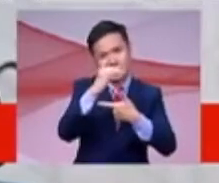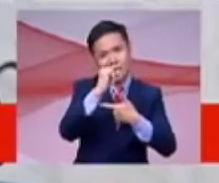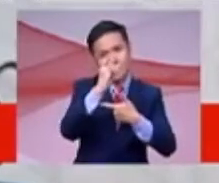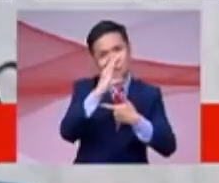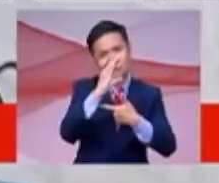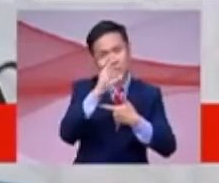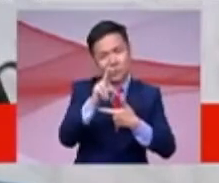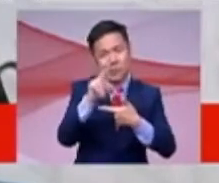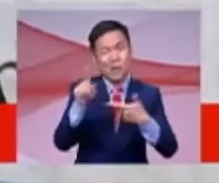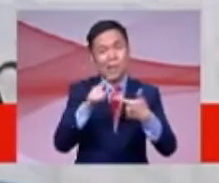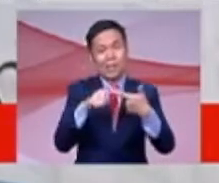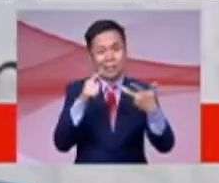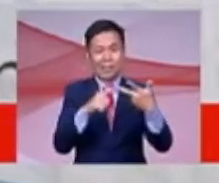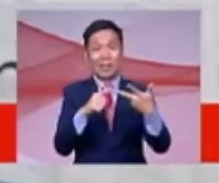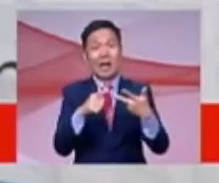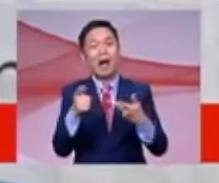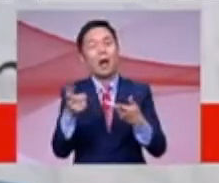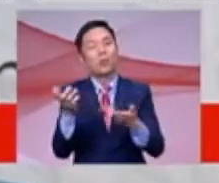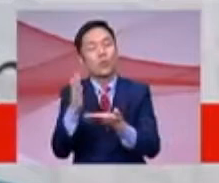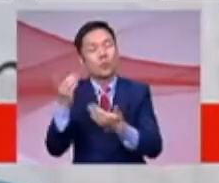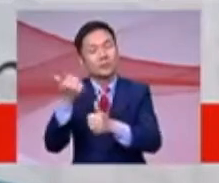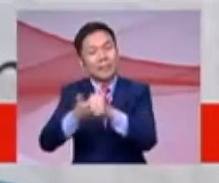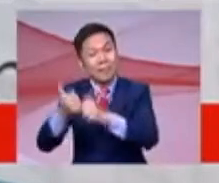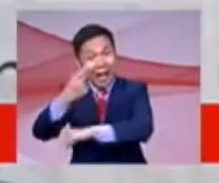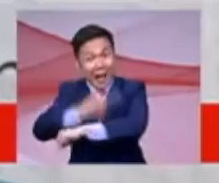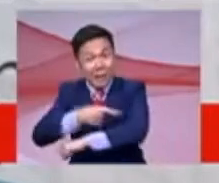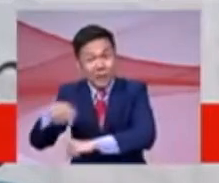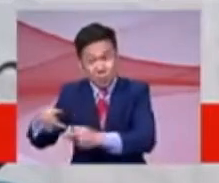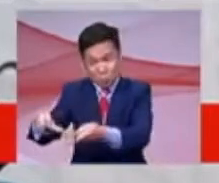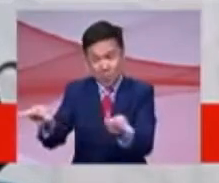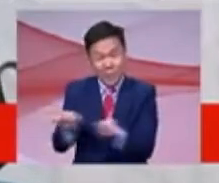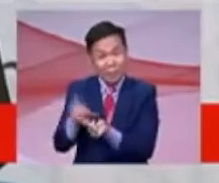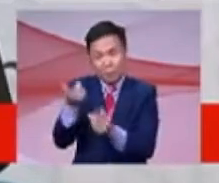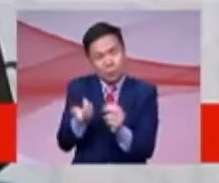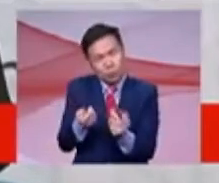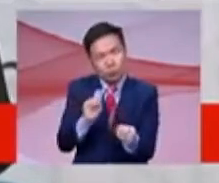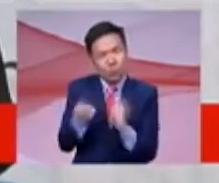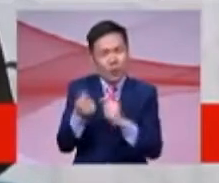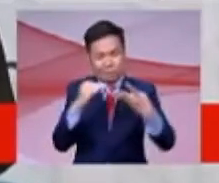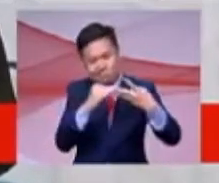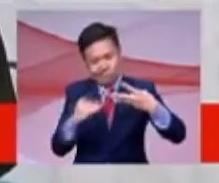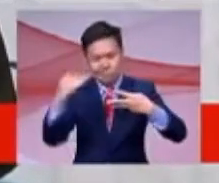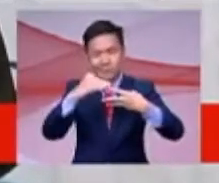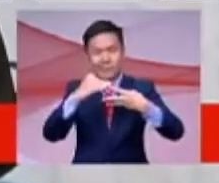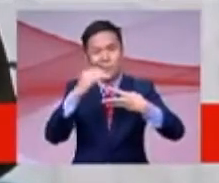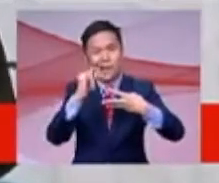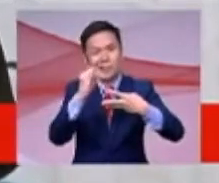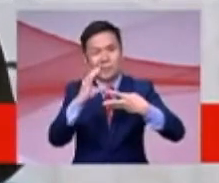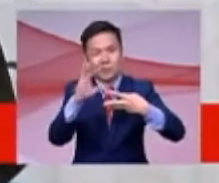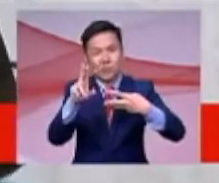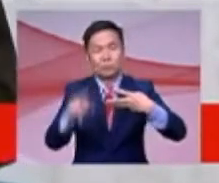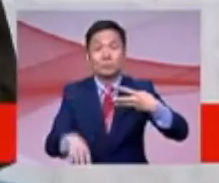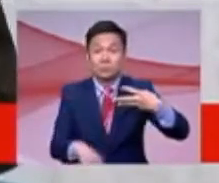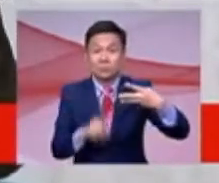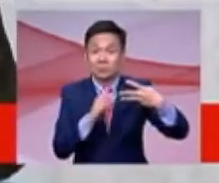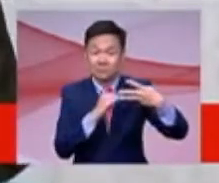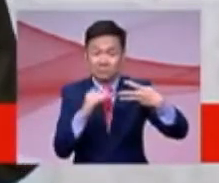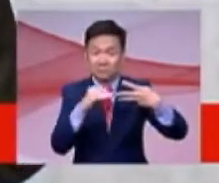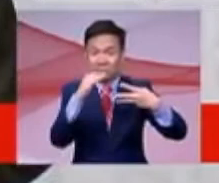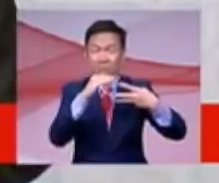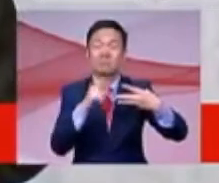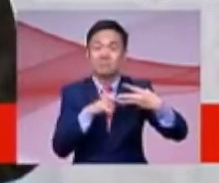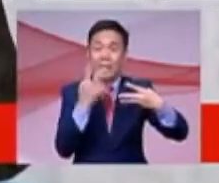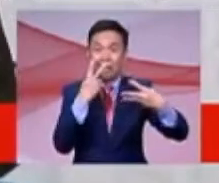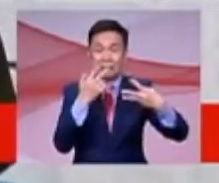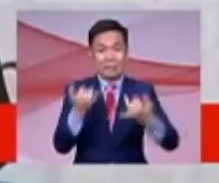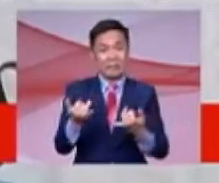unit rawatan harian kita boleh ubahkan menjadikan ICU dan sebagainya. Dan kita juga melihat kepada meningkatkan